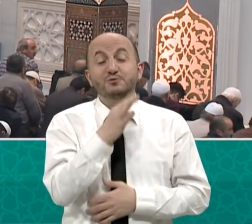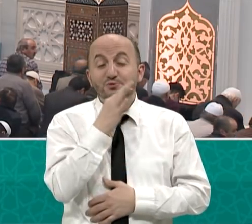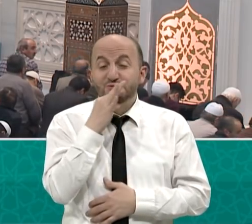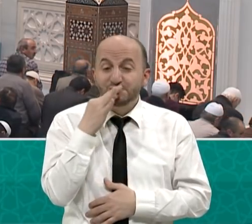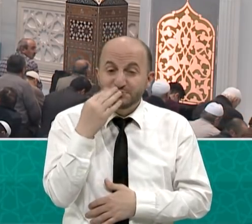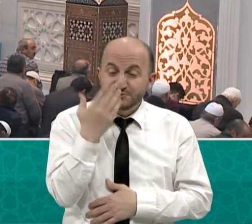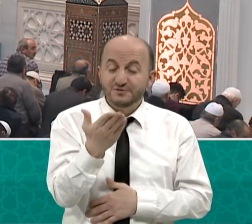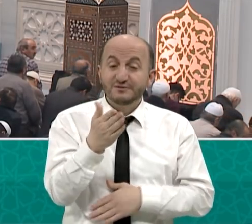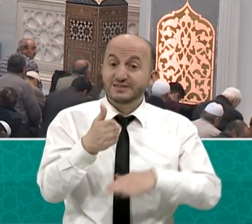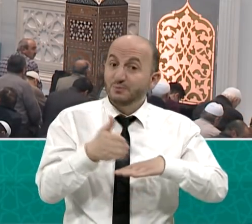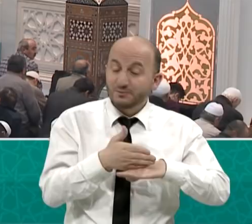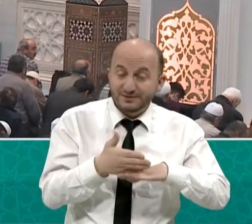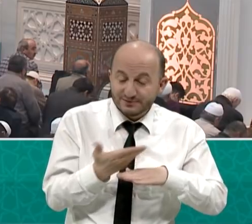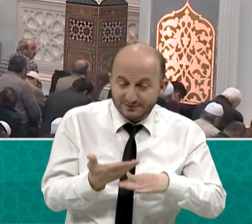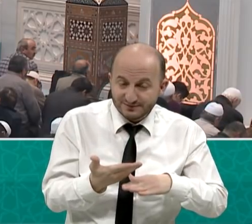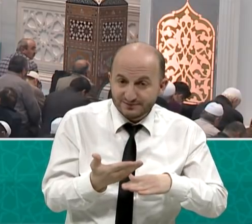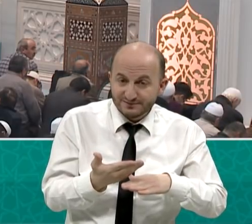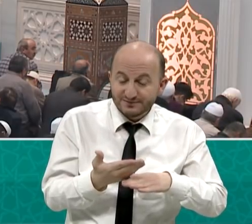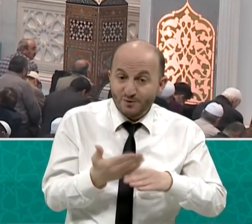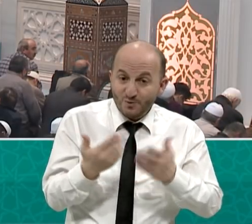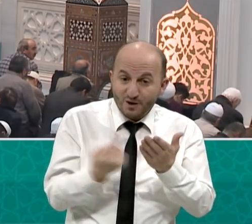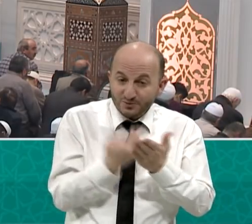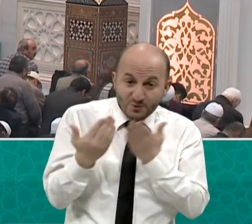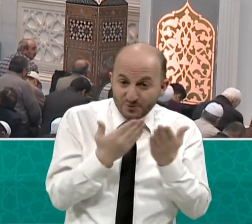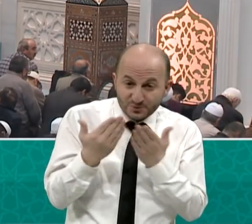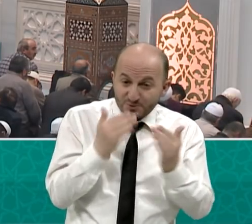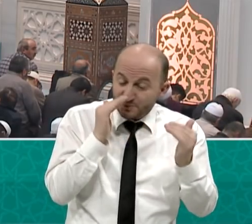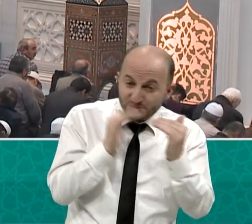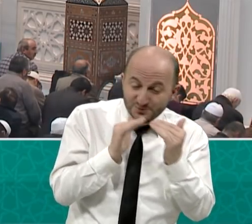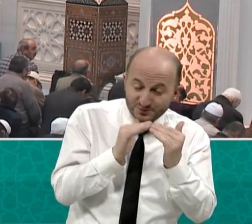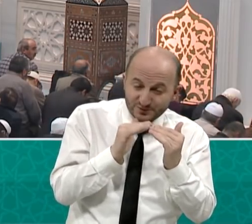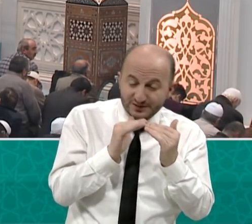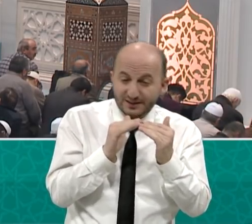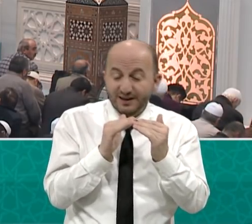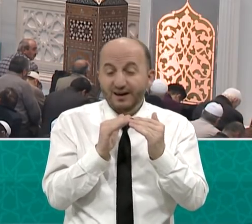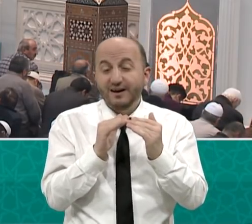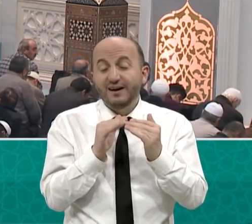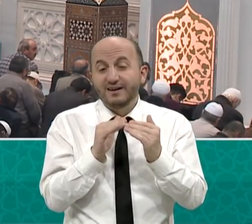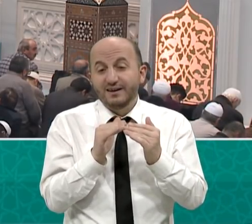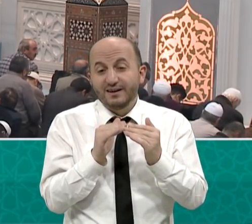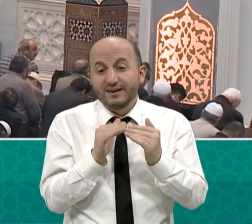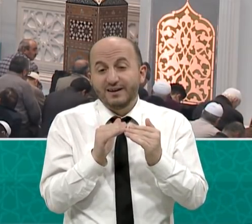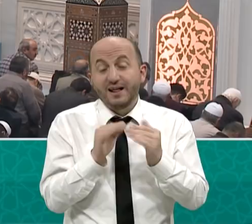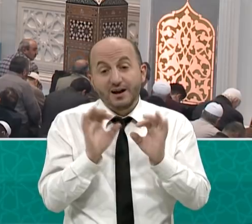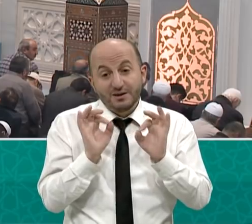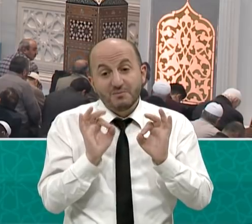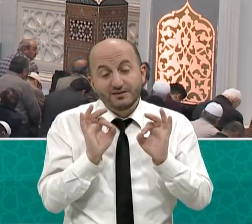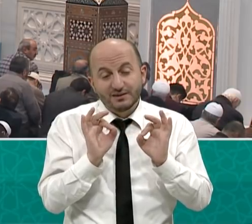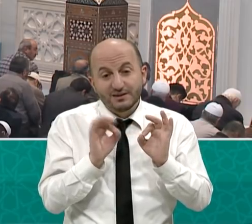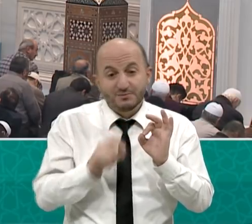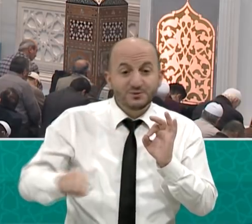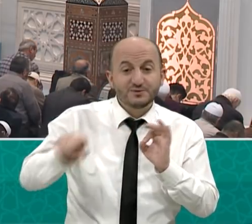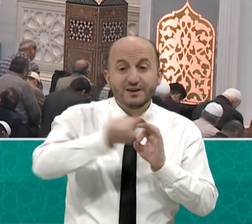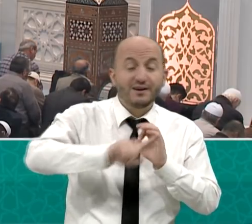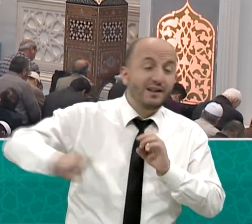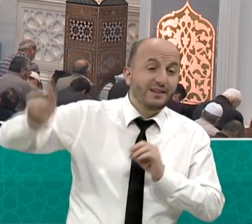merhamet vesilesidir. Onu okuyunca, ona uyunca, ona ittiba edince elbette ki bunlar